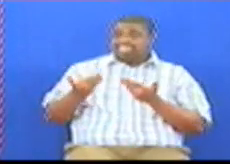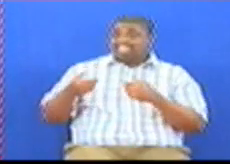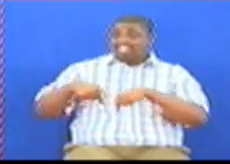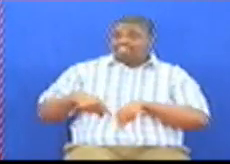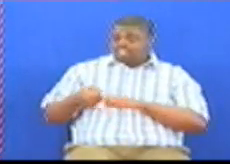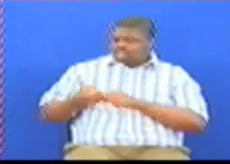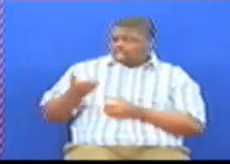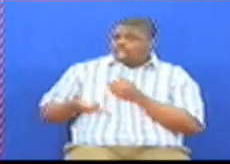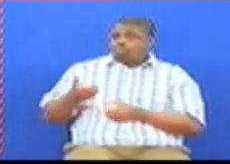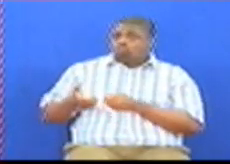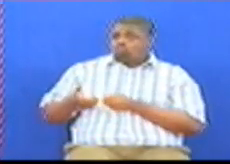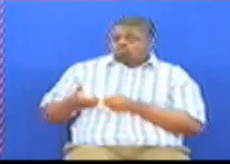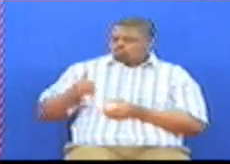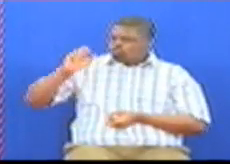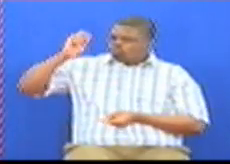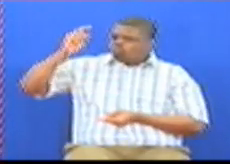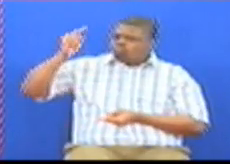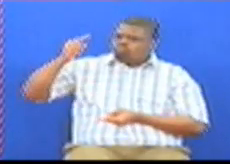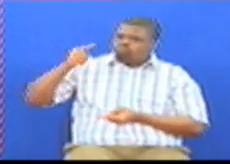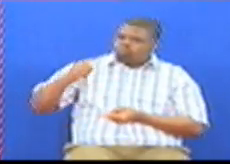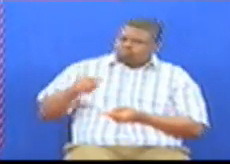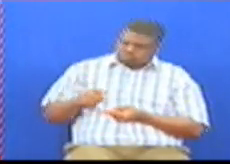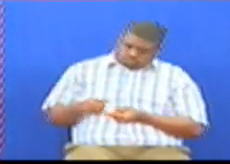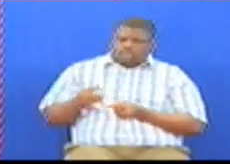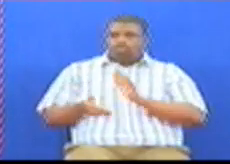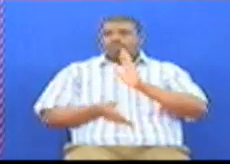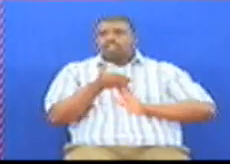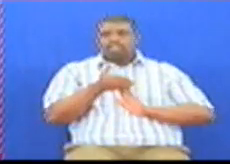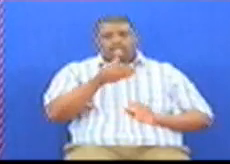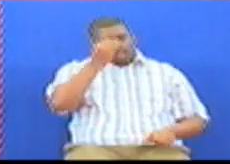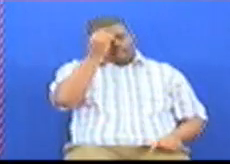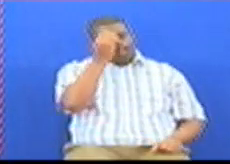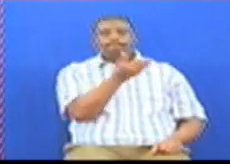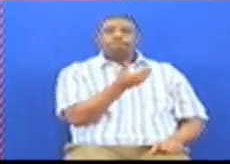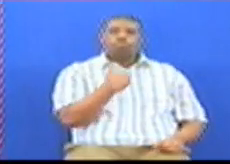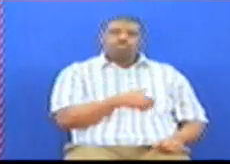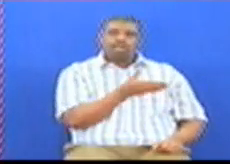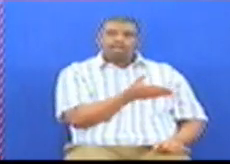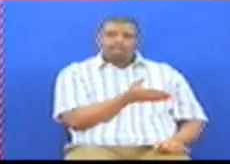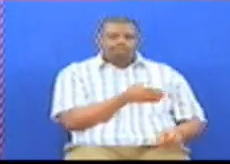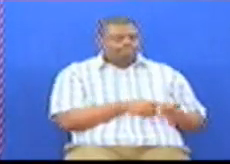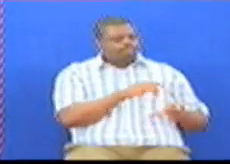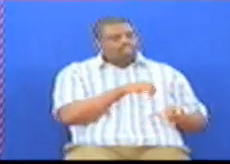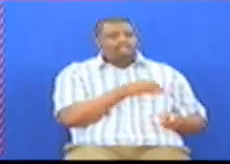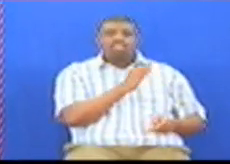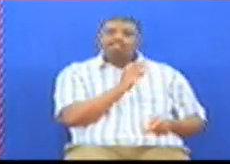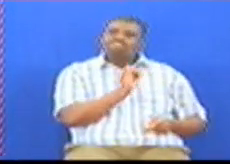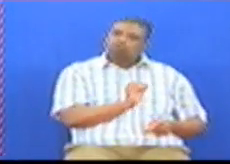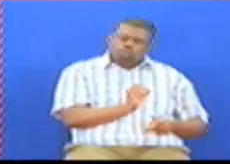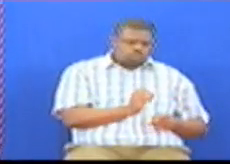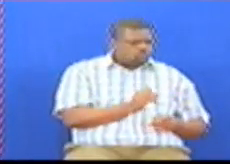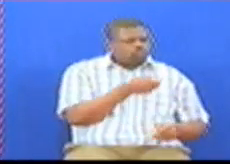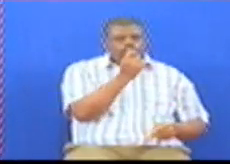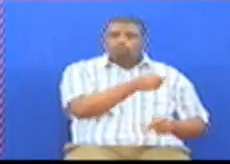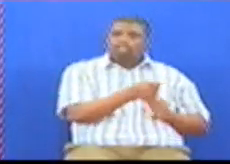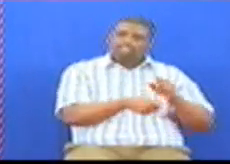98% changamoto zimetatuliwa. Nikianza na Wizara ya Elimu, Mheshimiwa Jafa, mimi nakupongeza sana. Na